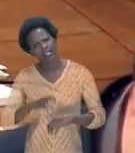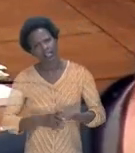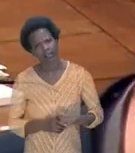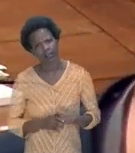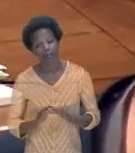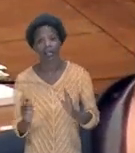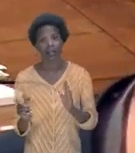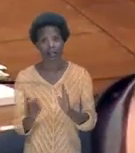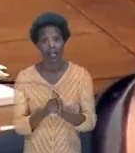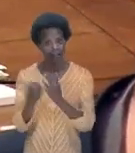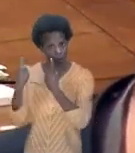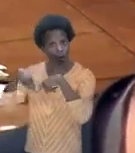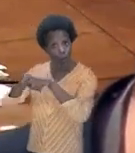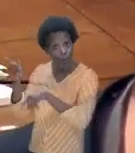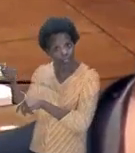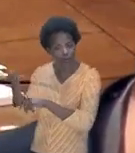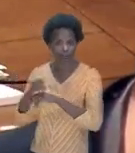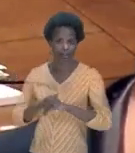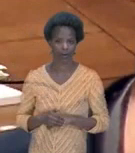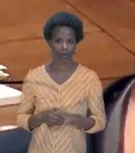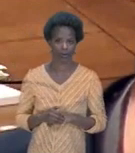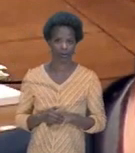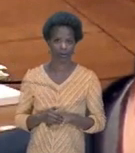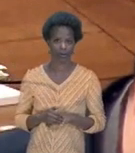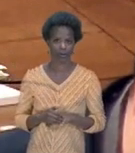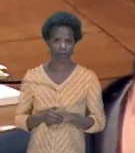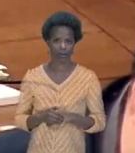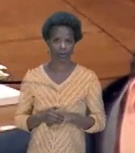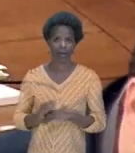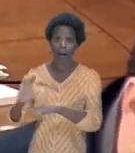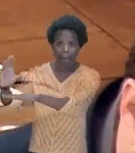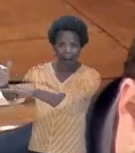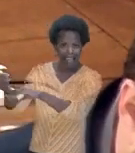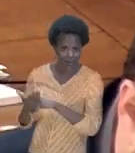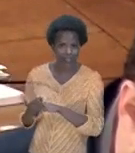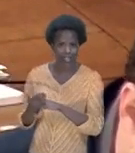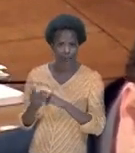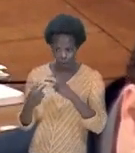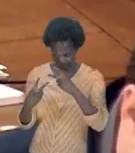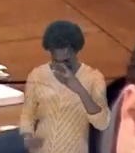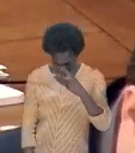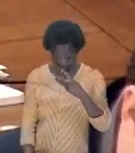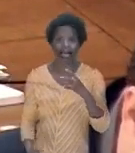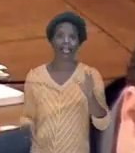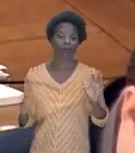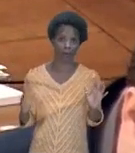présentation en commission des finances des scénarios prospectifs, le